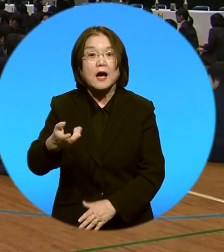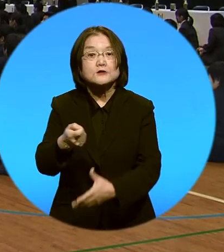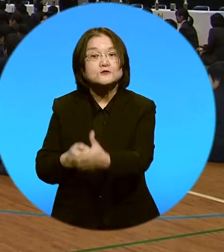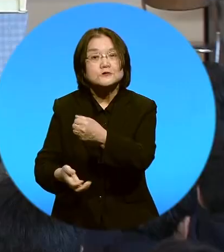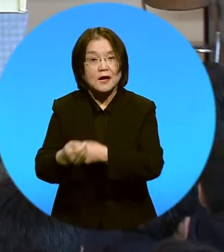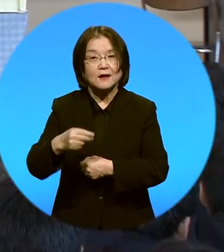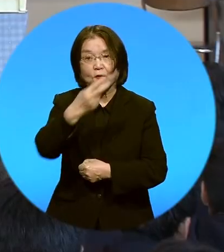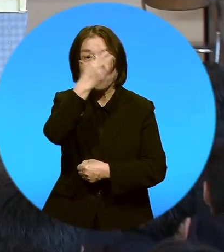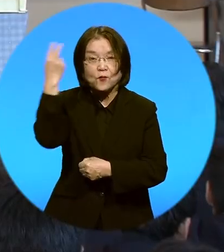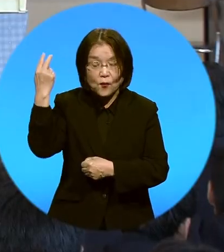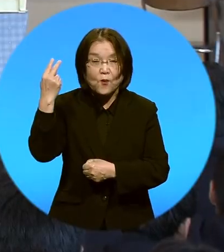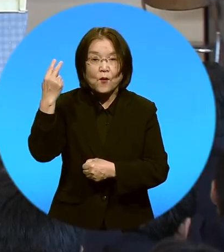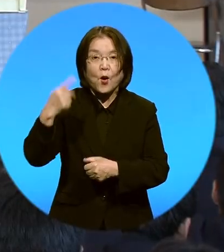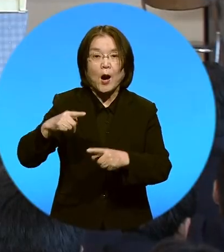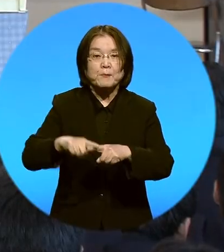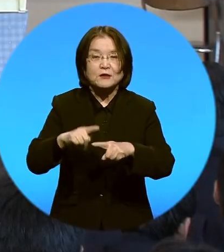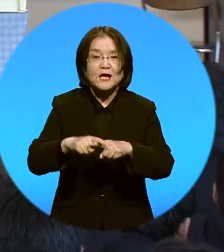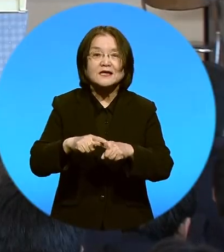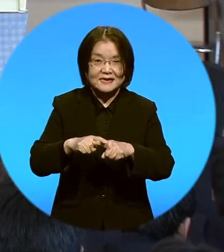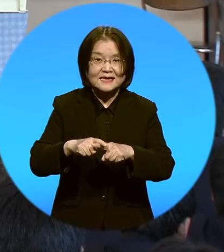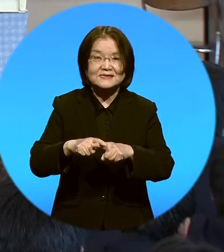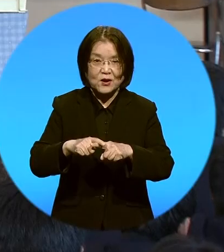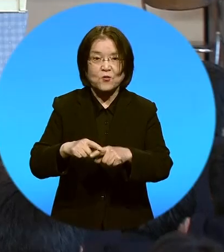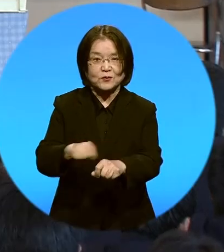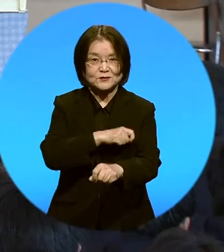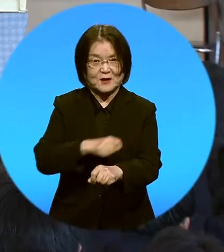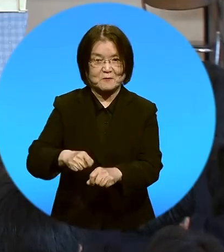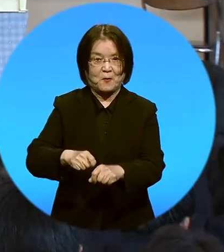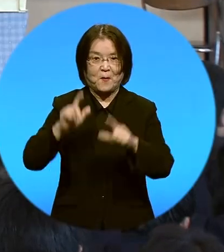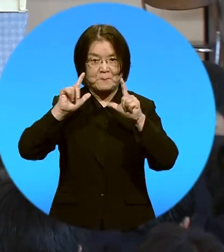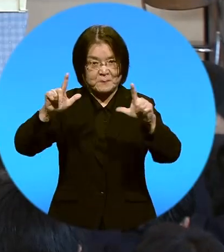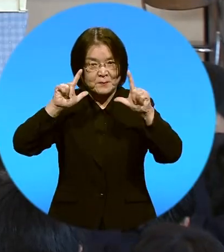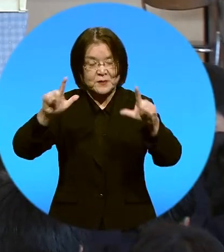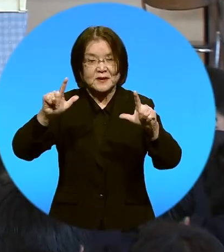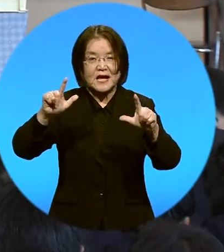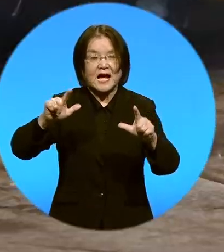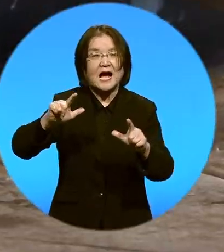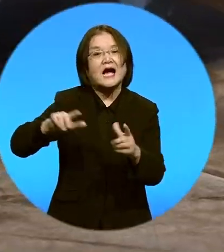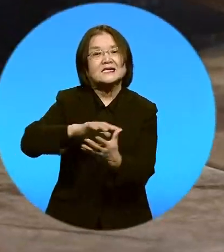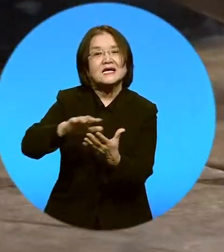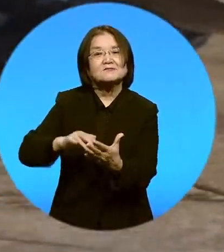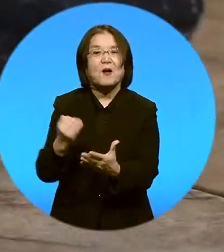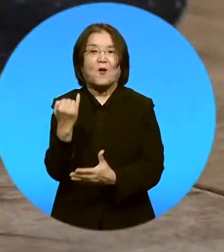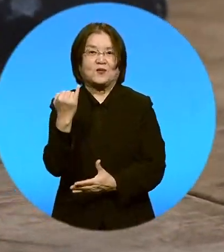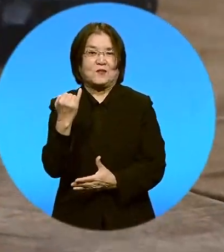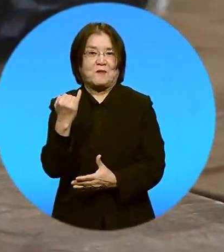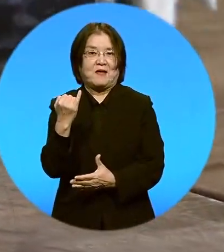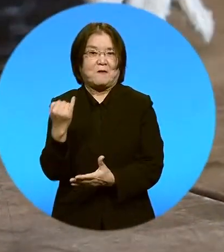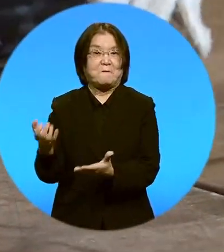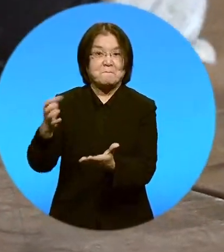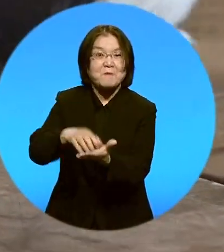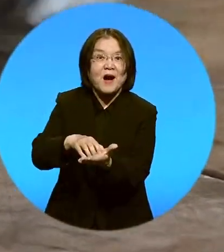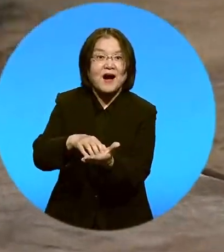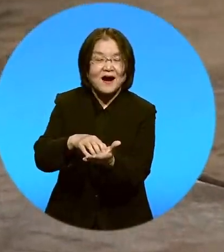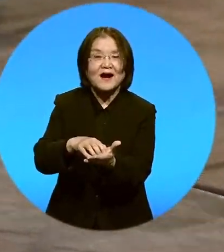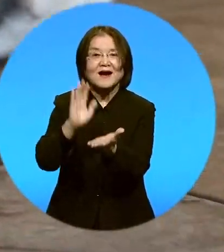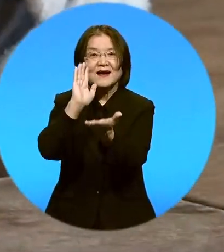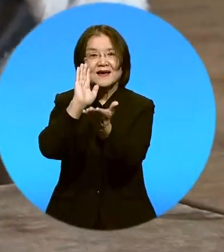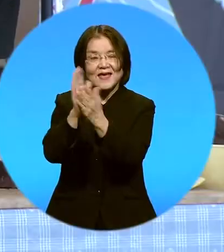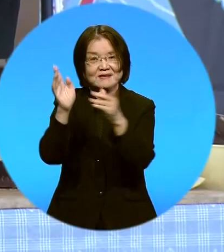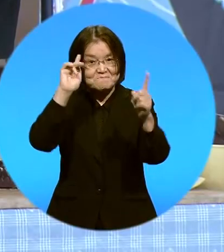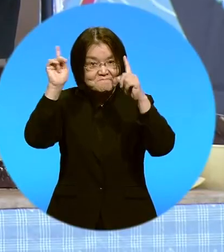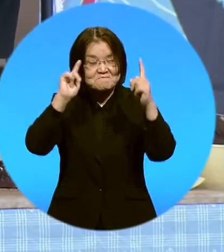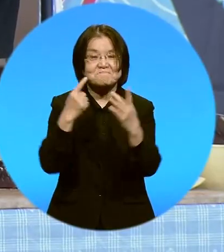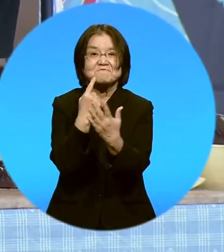校では枕崎の特産品を PR するさつま乙女を結成、県内外のイベントに参加